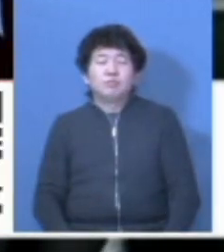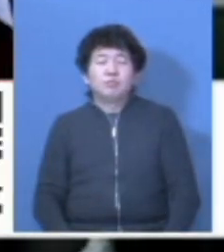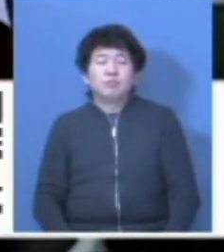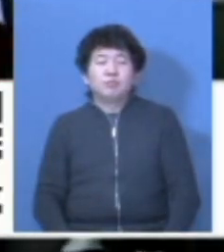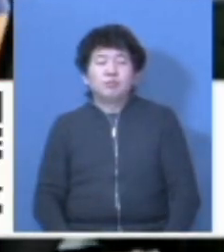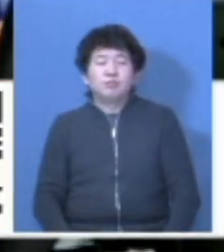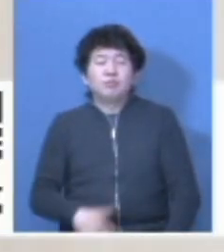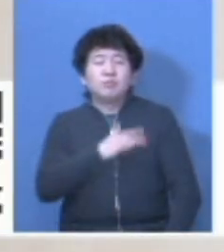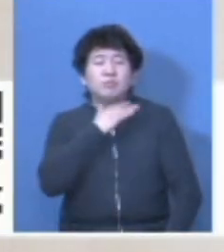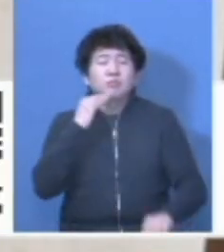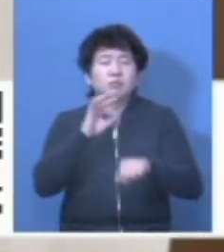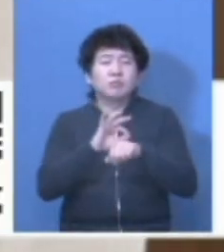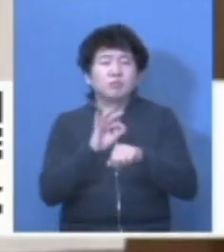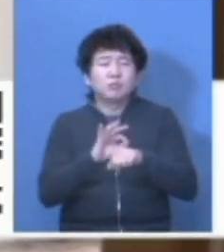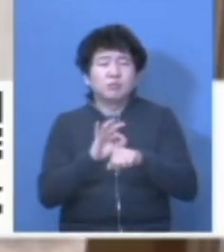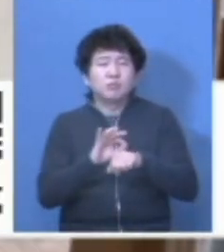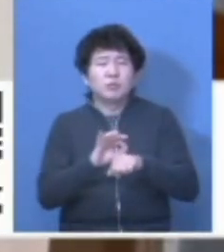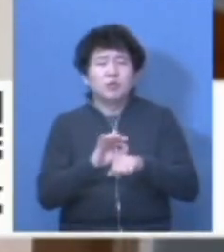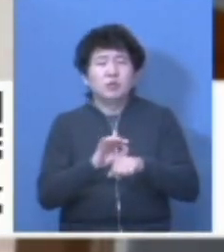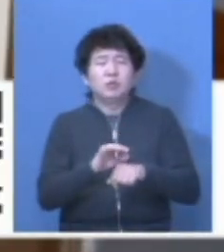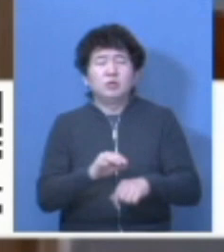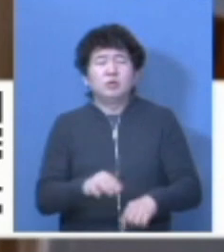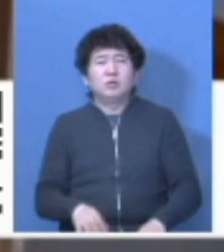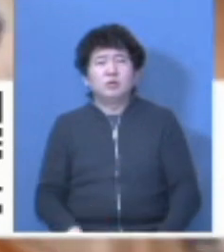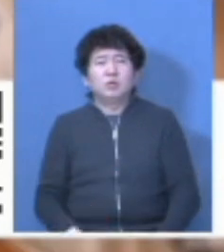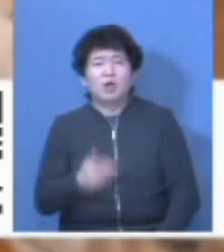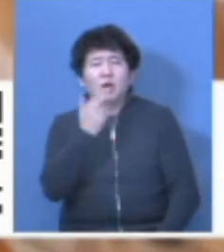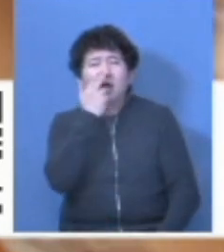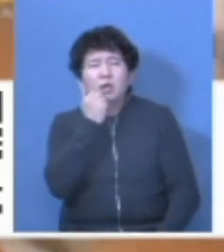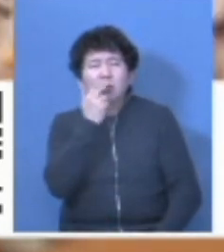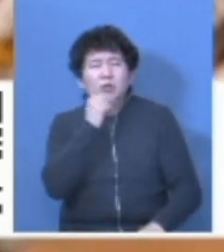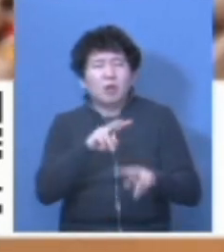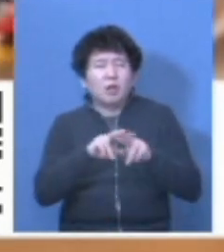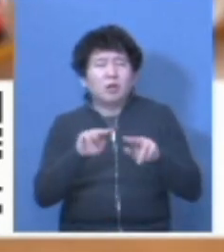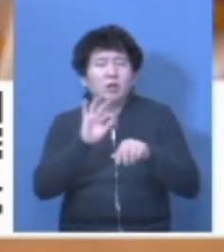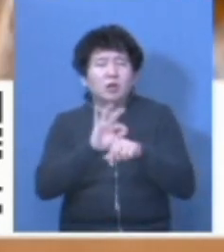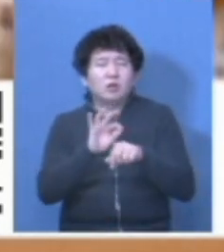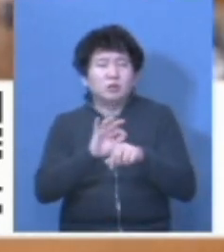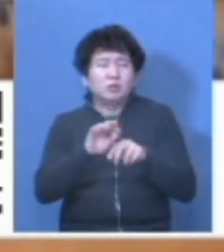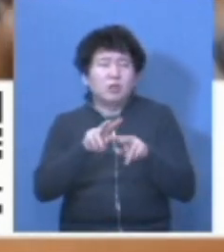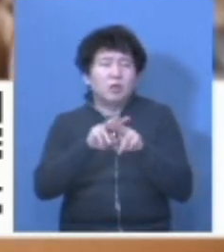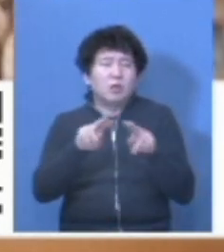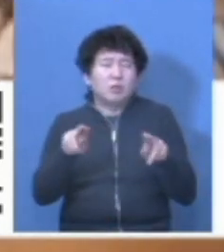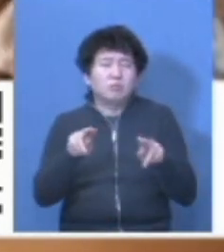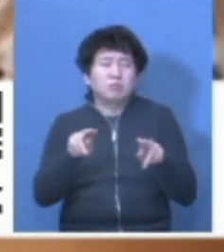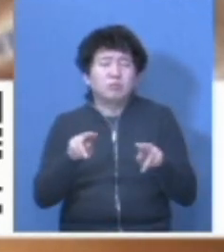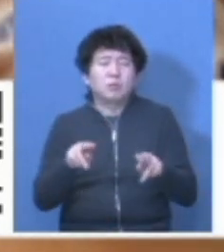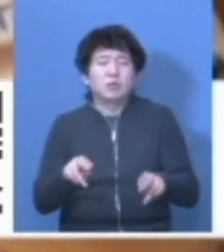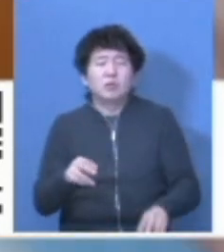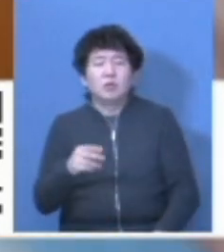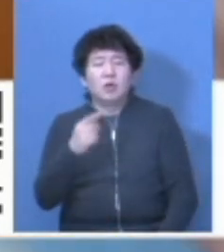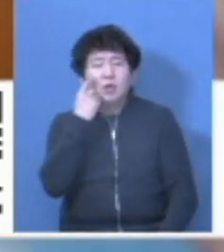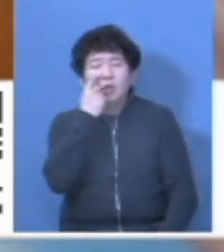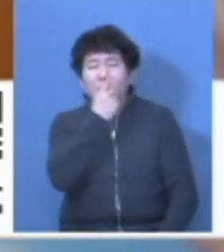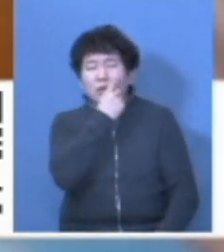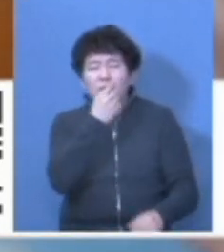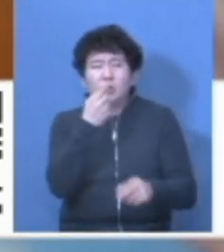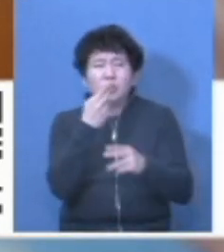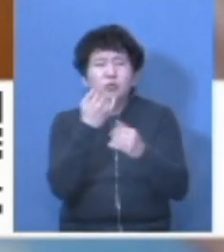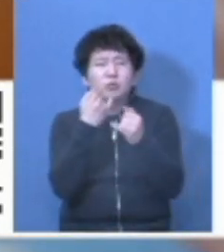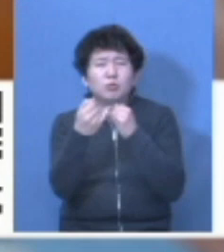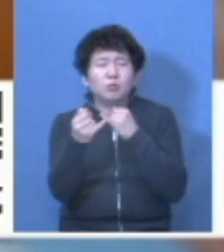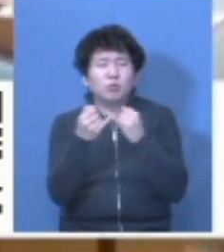Көбінесе ауру тұмауға ұқсас белгілермен басталады. Тәбеттің жоғалуы әлсіздік пайда болады. Адамның көзі сарғаяды. Бұл белгі